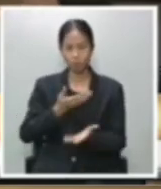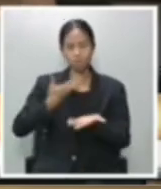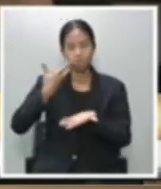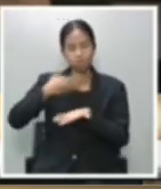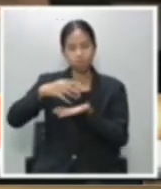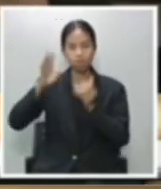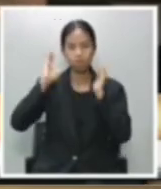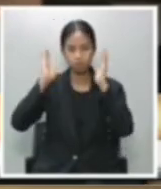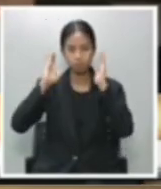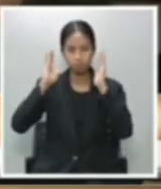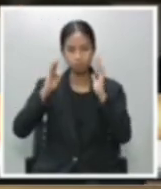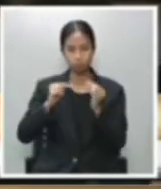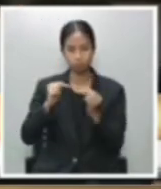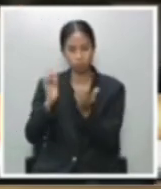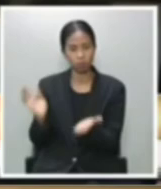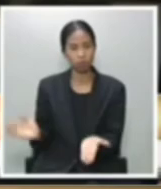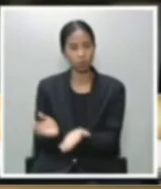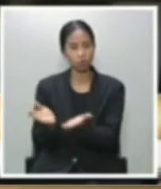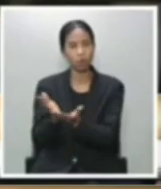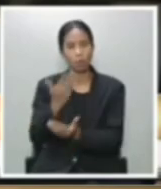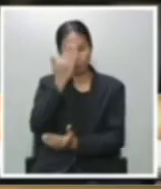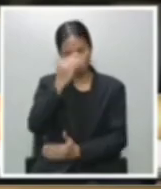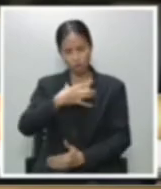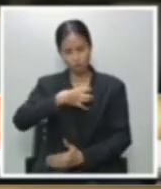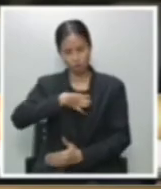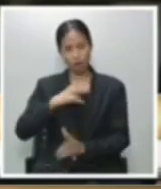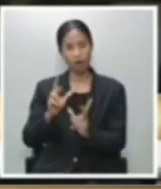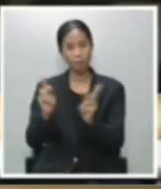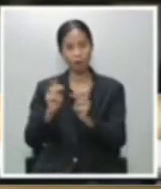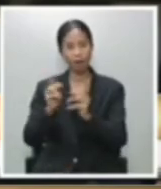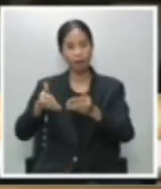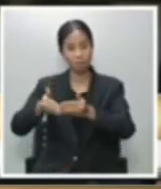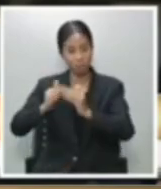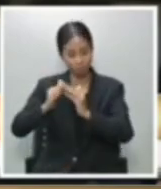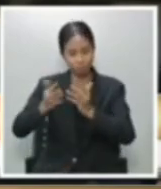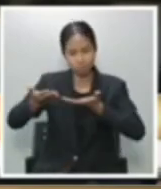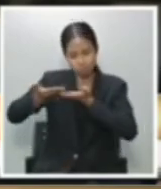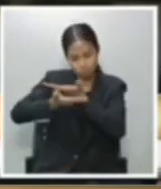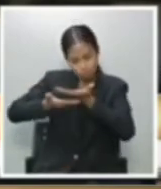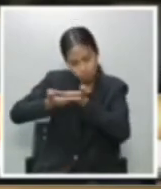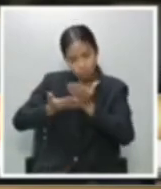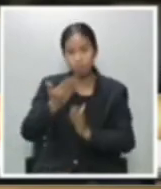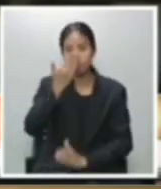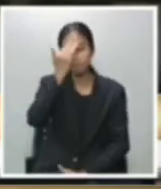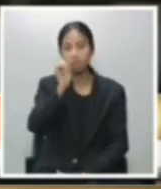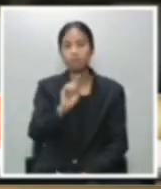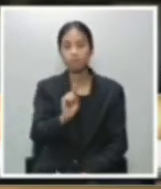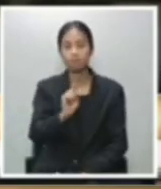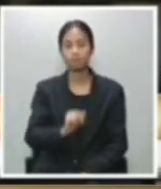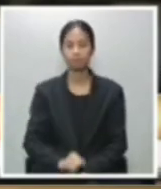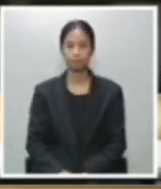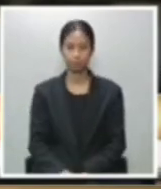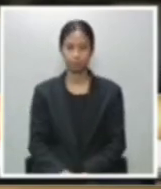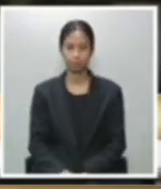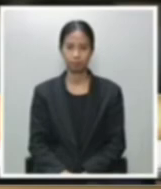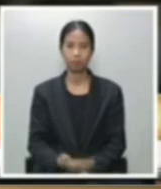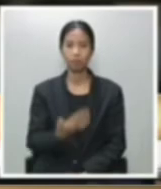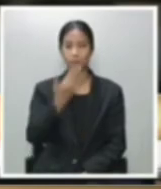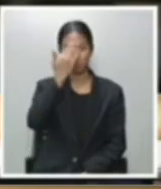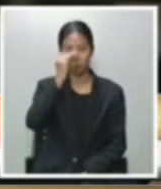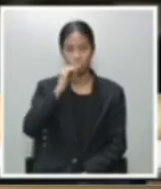สนับสนุนยัตตินี้เพื่อให้ตั้งคณะกรรมการในการศึกษาทำไมล่ะครับการรัฐประห